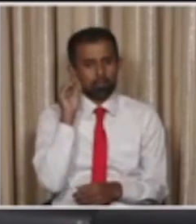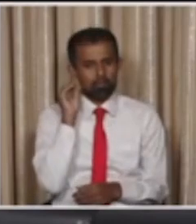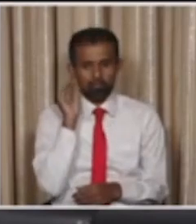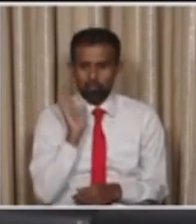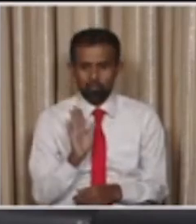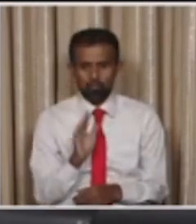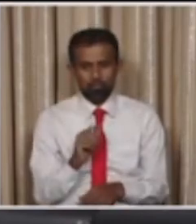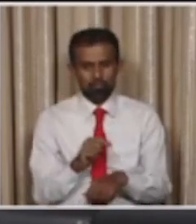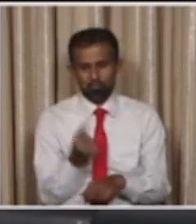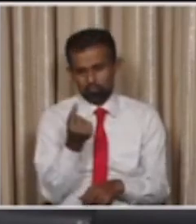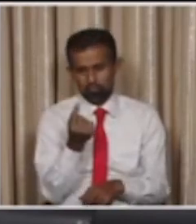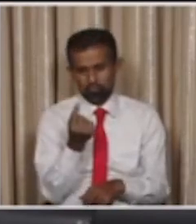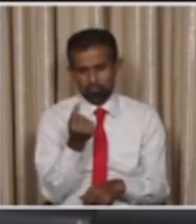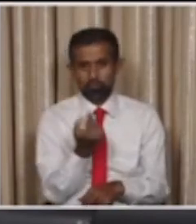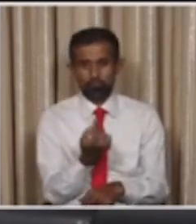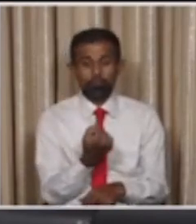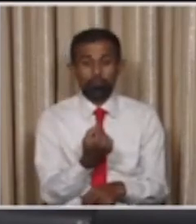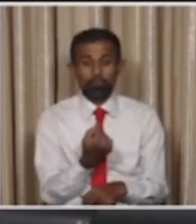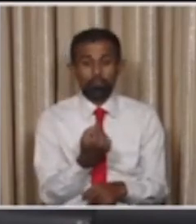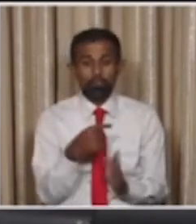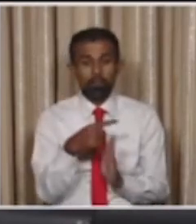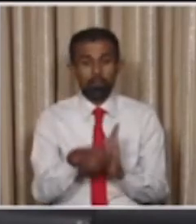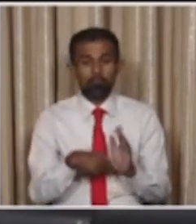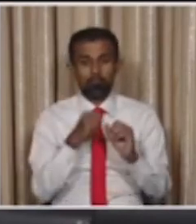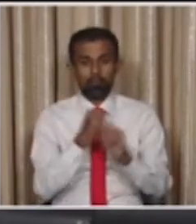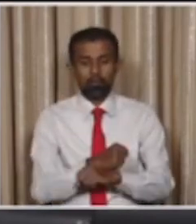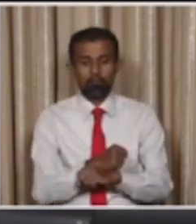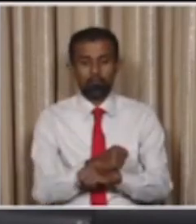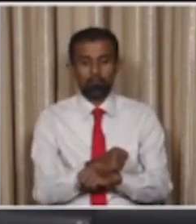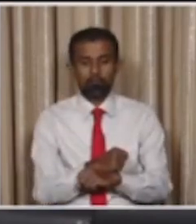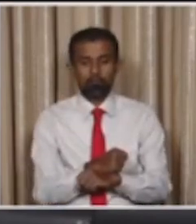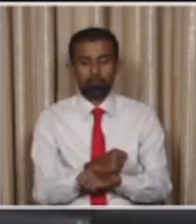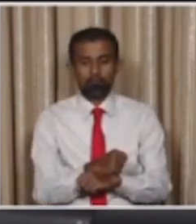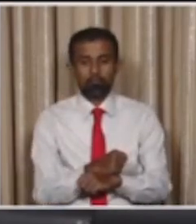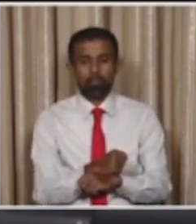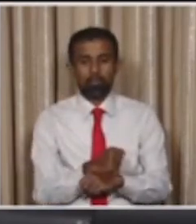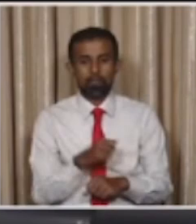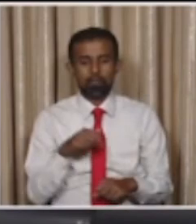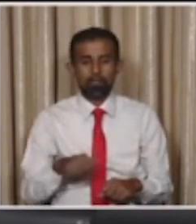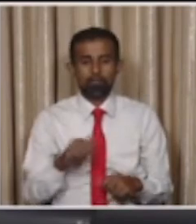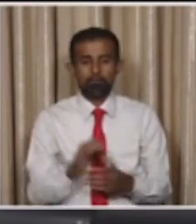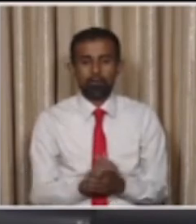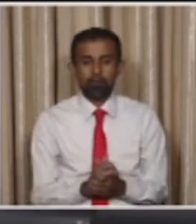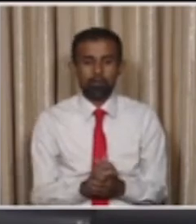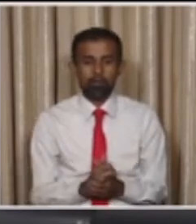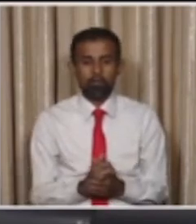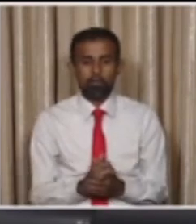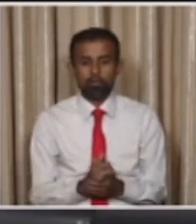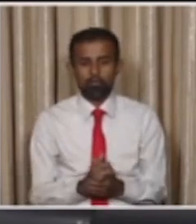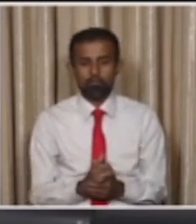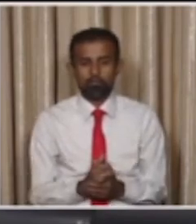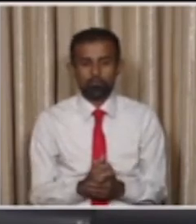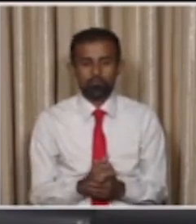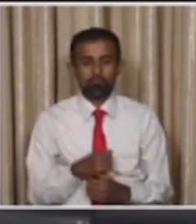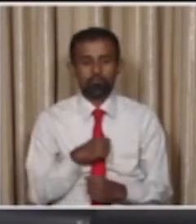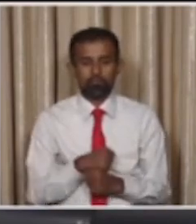කතානායකතුමා විනාඩියක් දෙන්න. ඒ කරලා රට බංකොලොත් කරන්න බෑ. ඒක නිසා රජය වගකීමක් ගන්නවා.